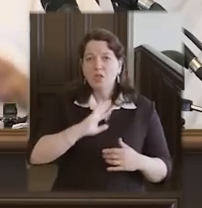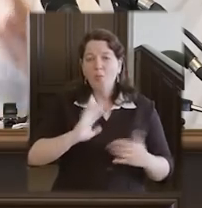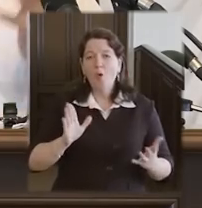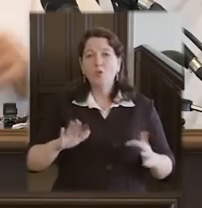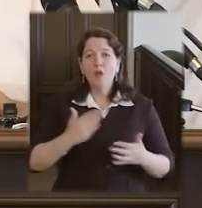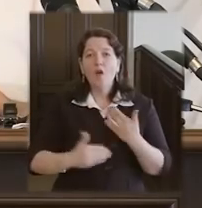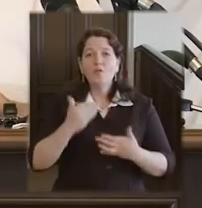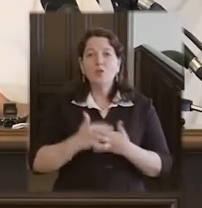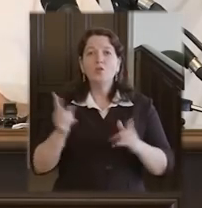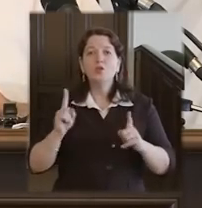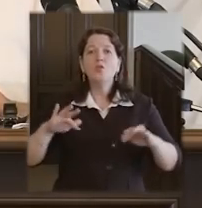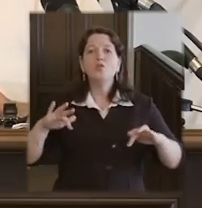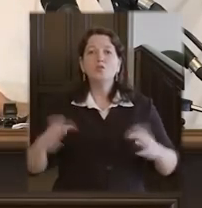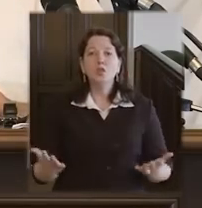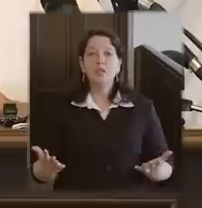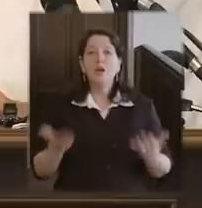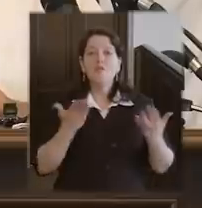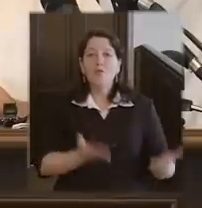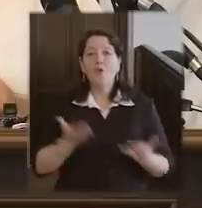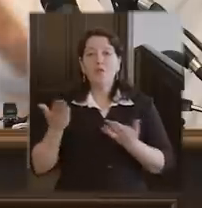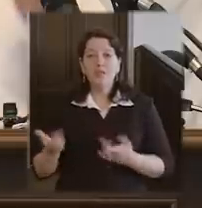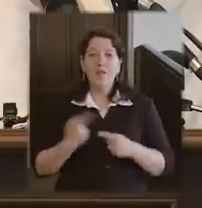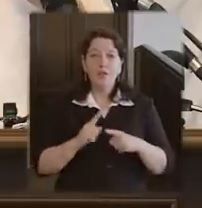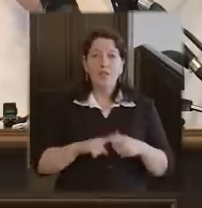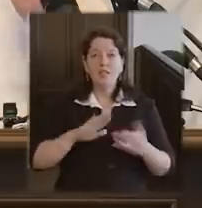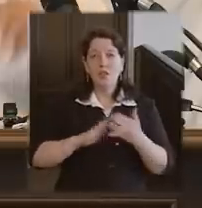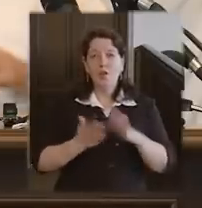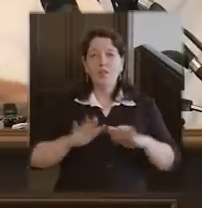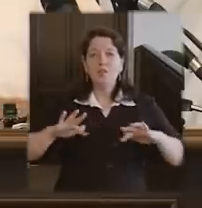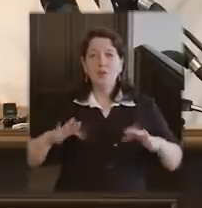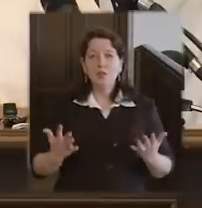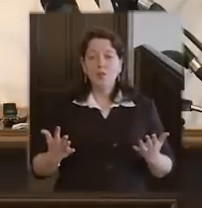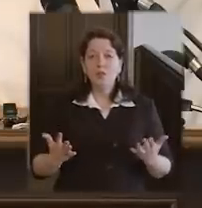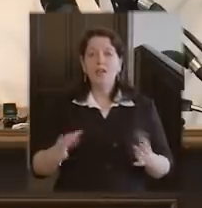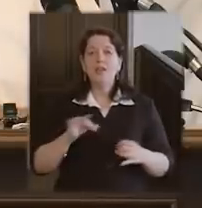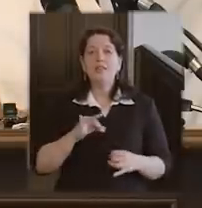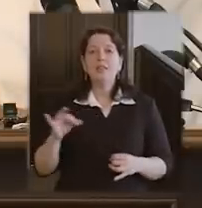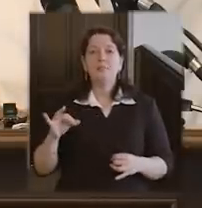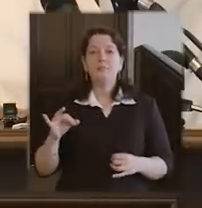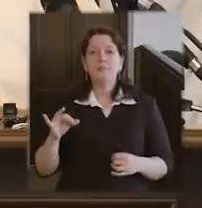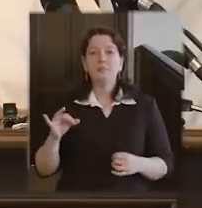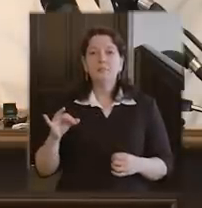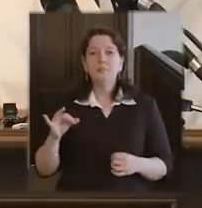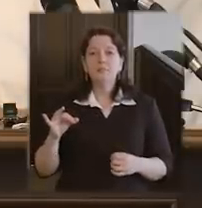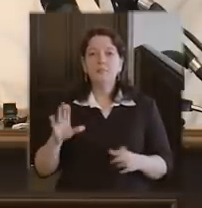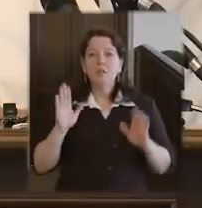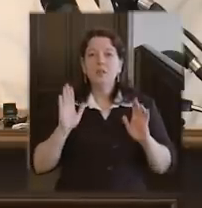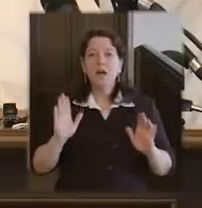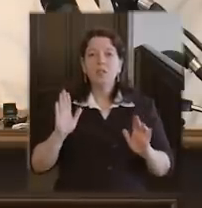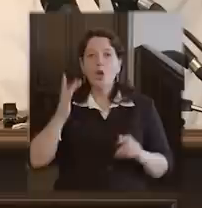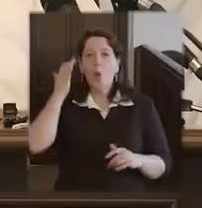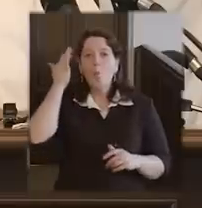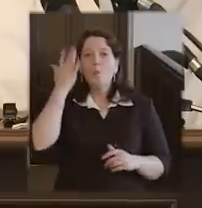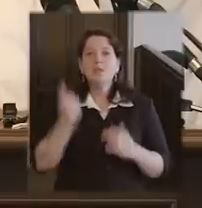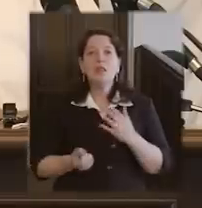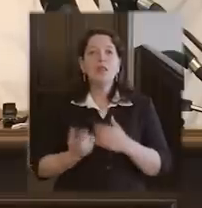как случилось, как это виноваты то, другое, те, другие, третьи и так далее. И